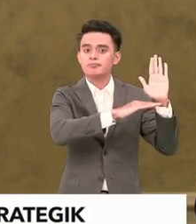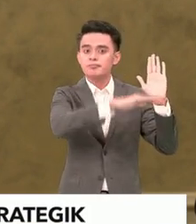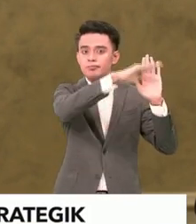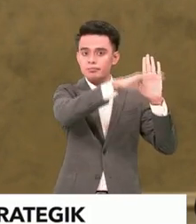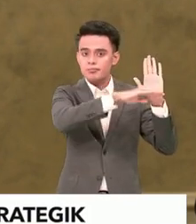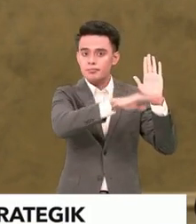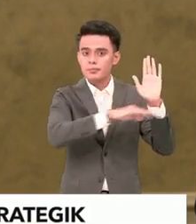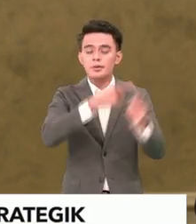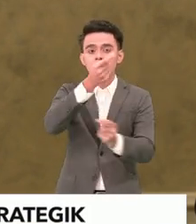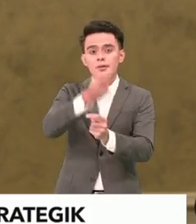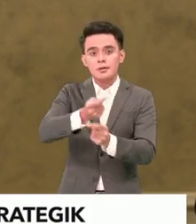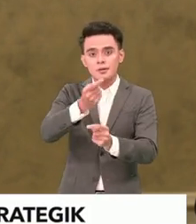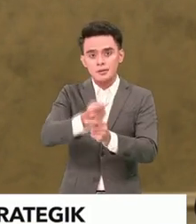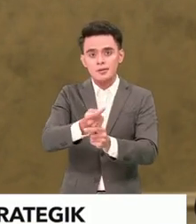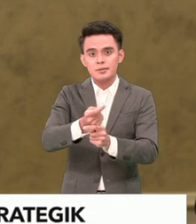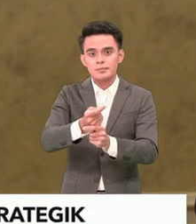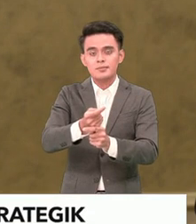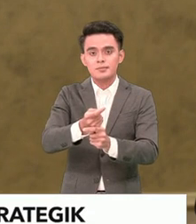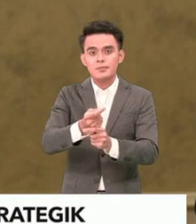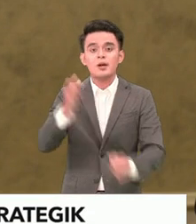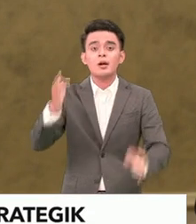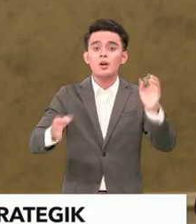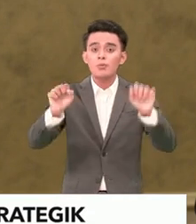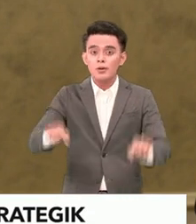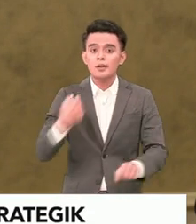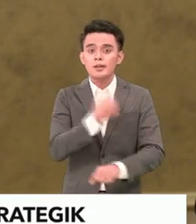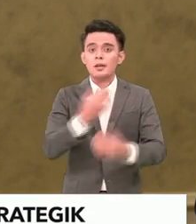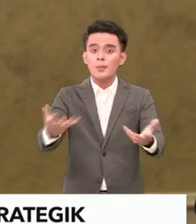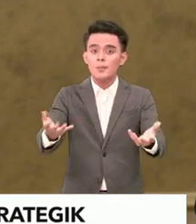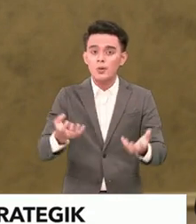ditentukan dan Kalau boleh kita